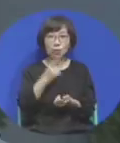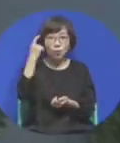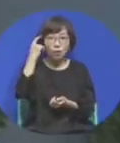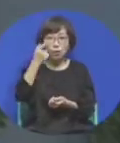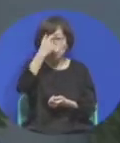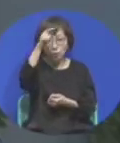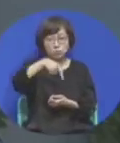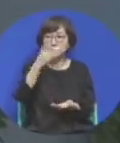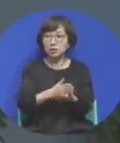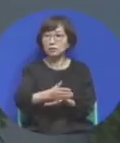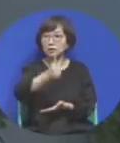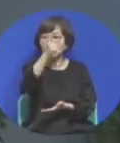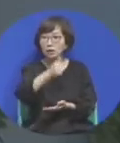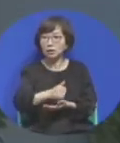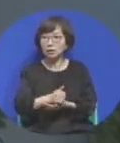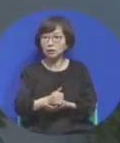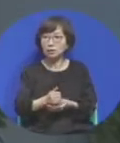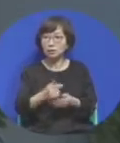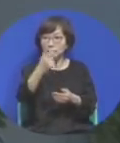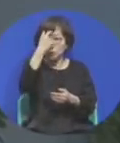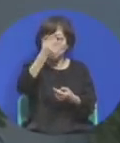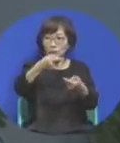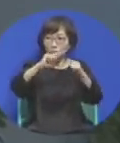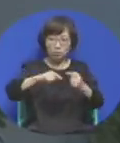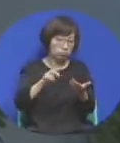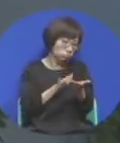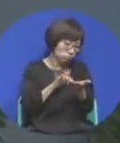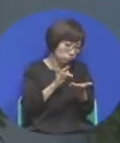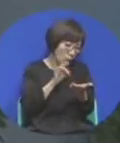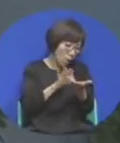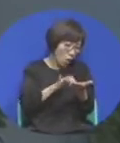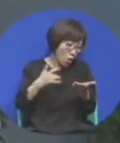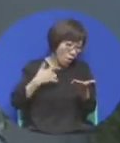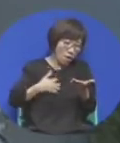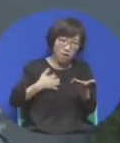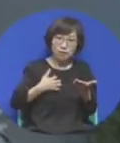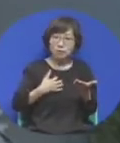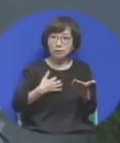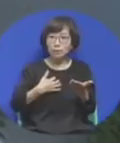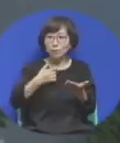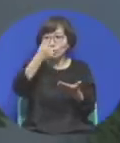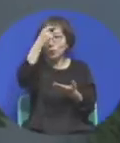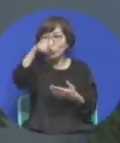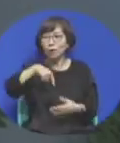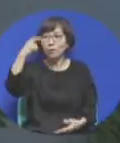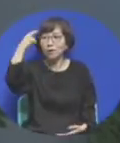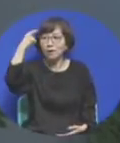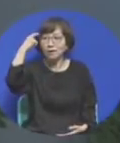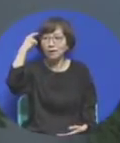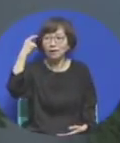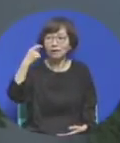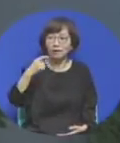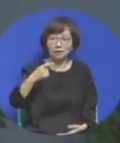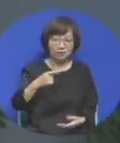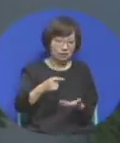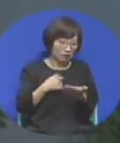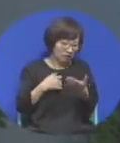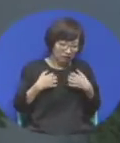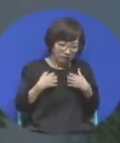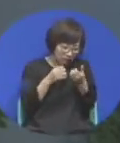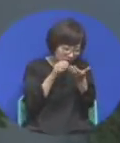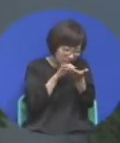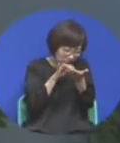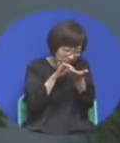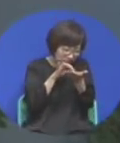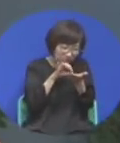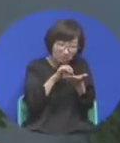올 이유가 없잖아요. Why? Because if that's what they're going to spend their time doing, there's no reason for them to come. 할 이유가 없는데 와서 앉아있으니 마음이 게임도 하고 뭐 이렇게